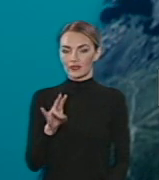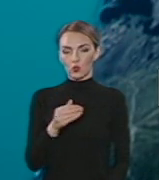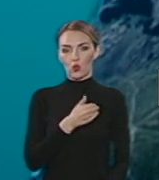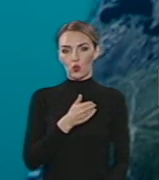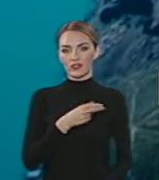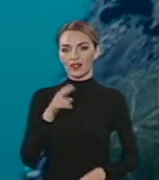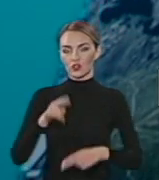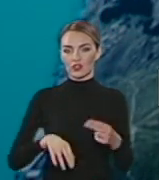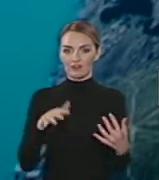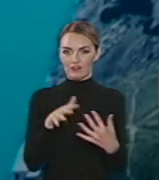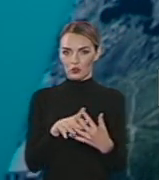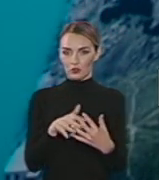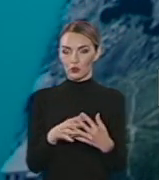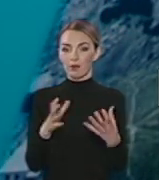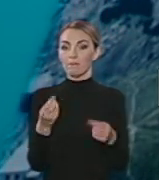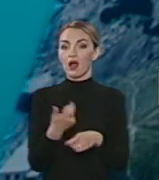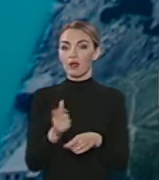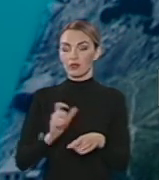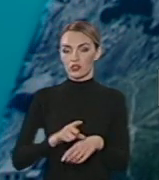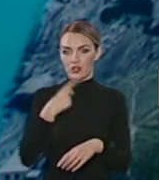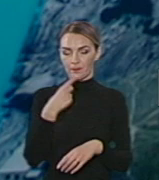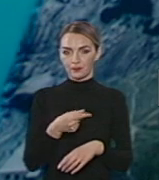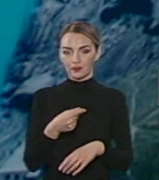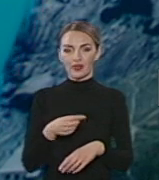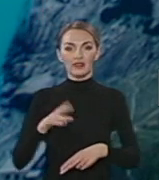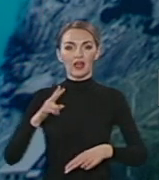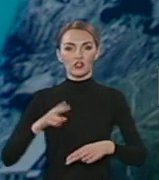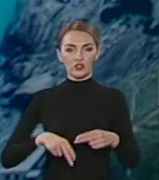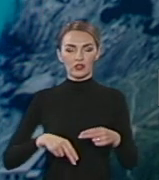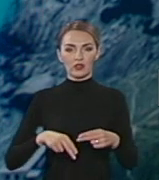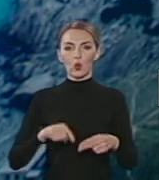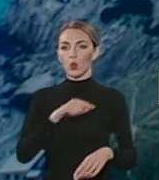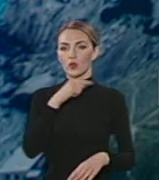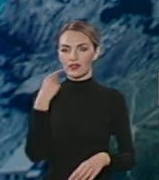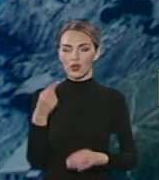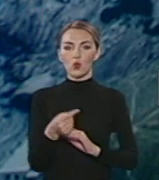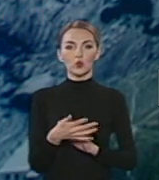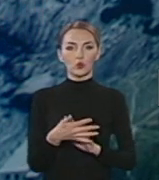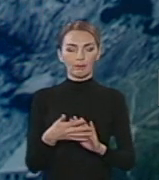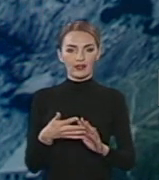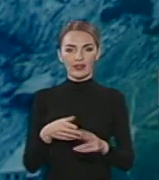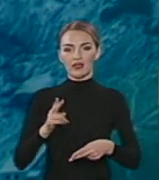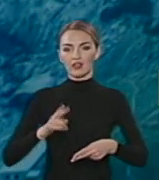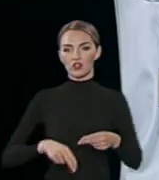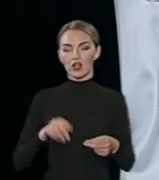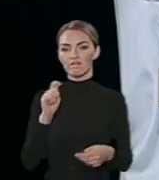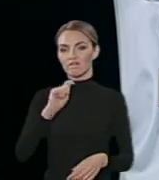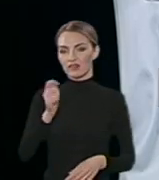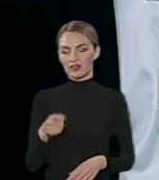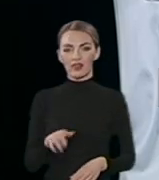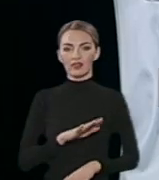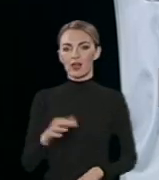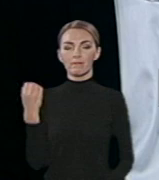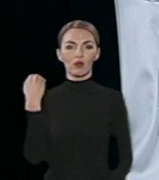ба більше він говорить, що закінчення, Росія розуміє, що закінчення війни буде не перемогою